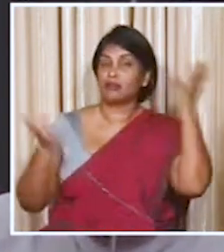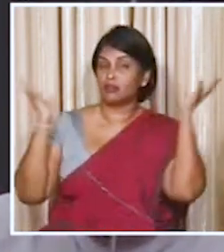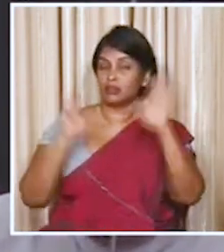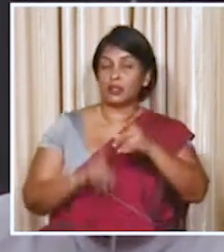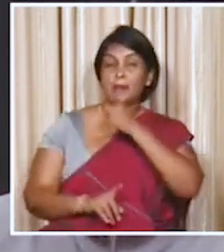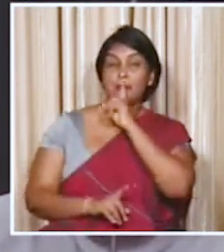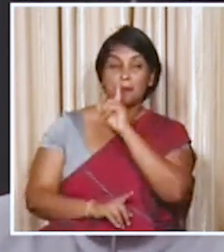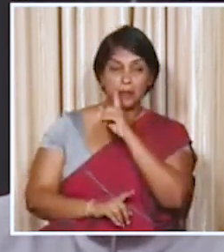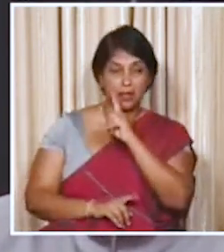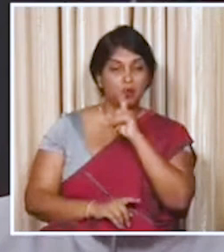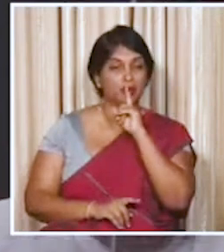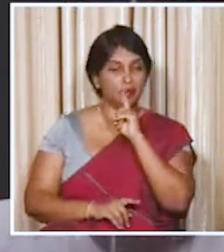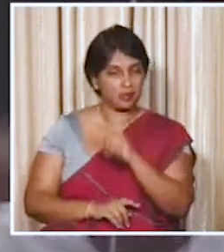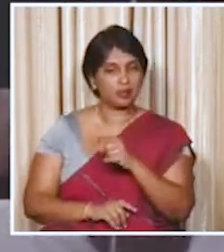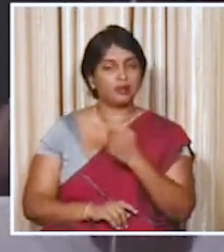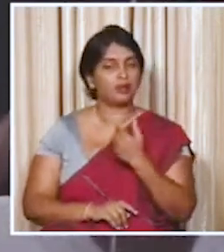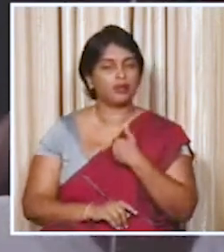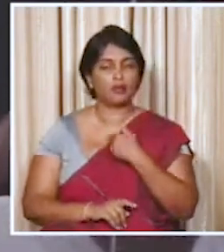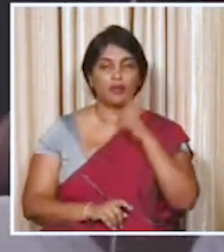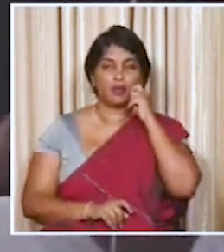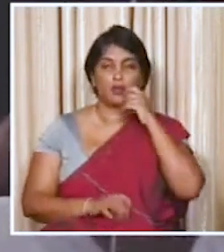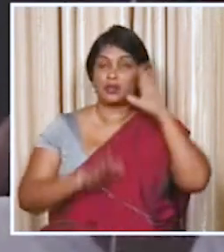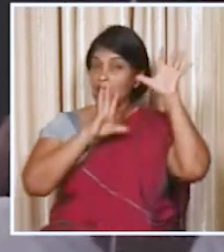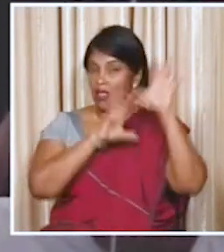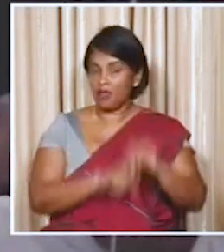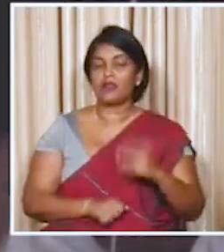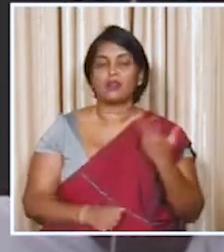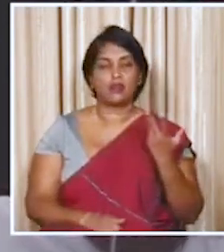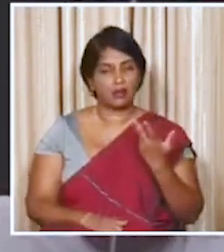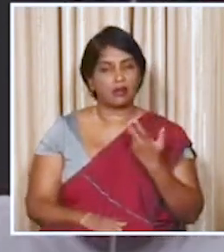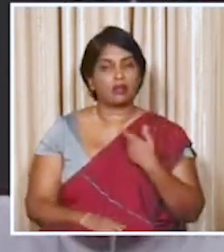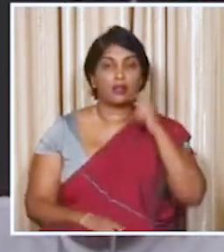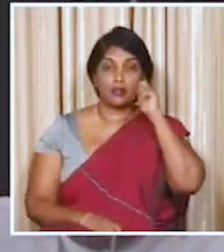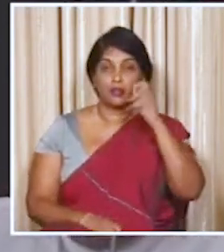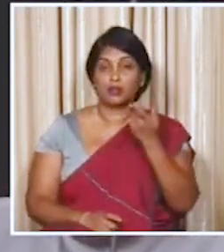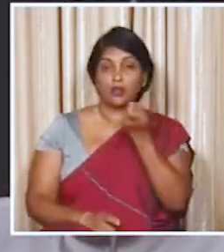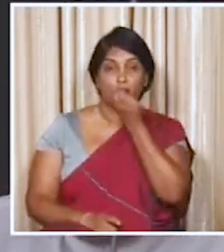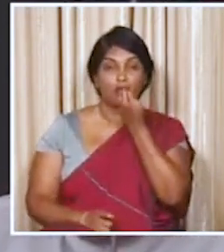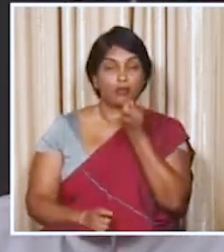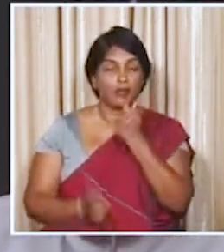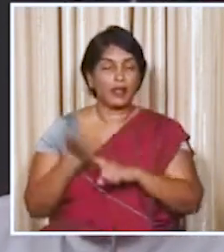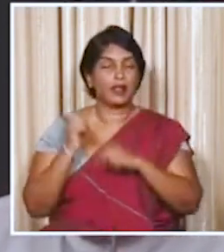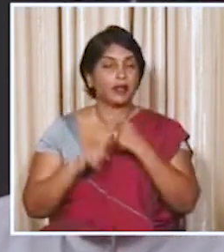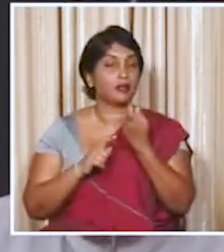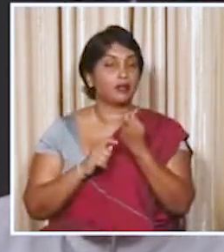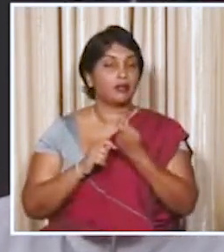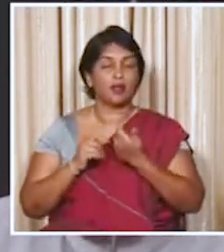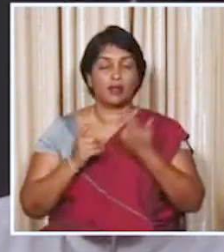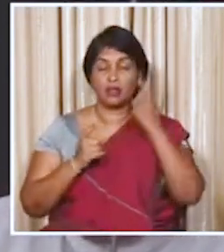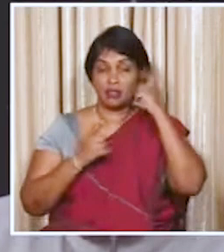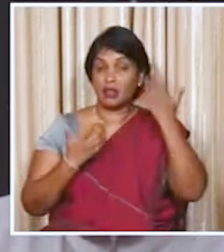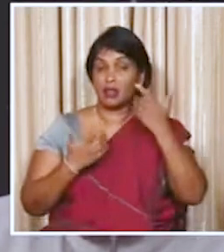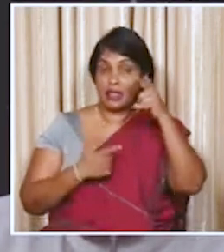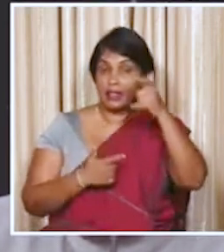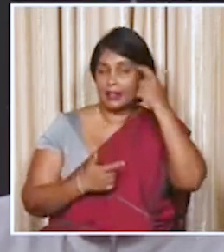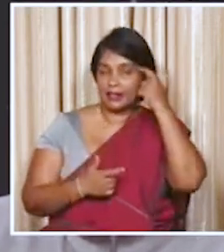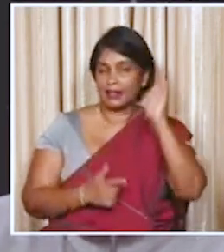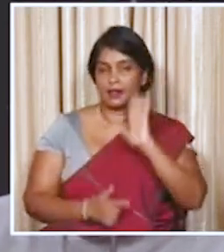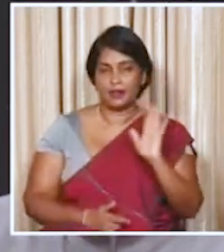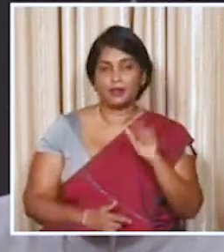බැන්න කියනවායි කියලා. අපි මිනිස්සු නොගෙනාම කියලා. මේ මිනිස්සුගේ බඩු මිල බදු බර අපට දැනෙන්නේ නැහැ කියලා ඔබතුමාලා හිතන්න